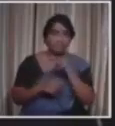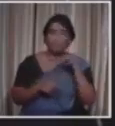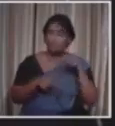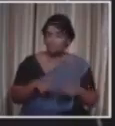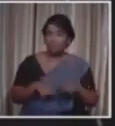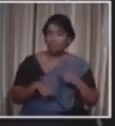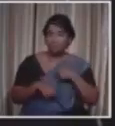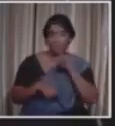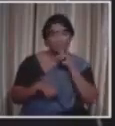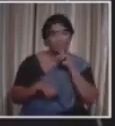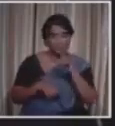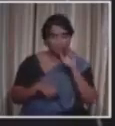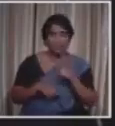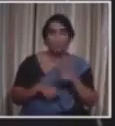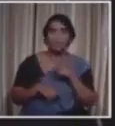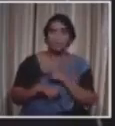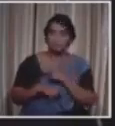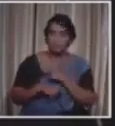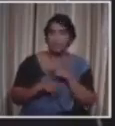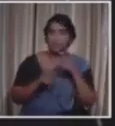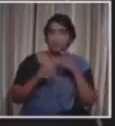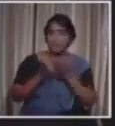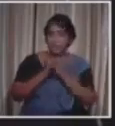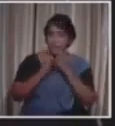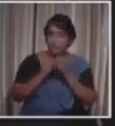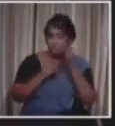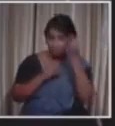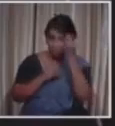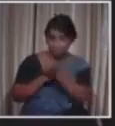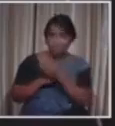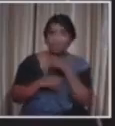अभी मतकरणवा अदाने